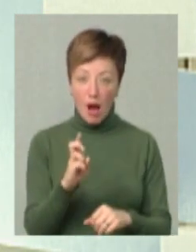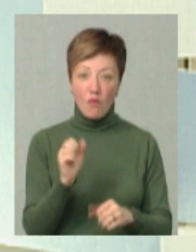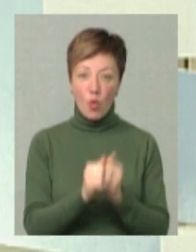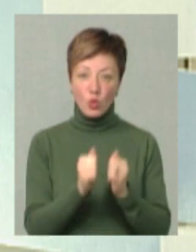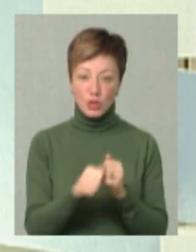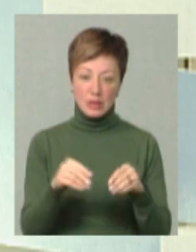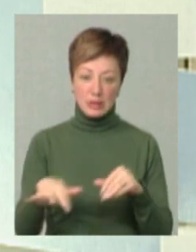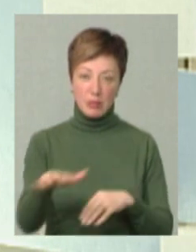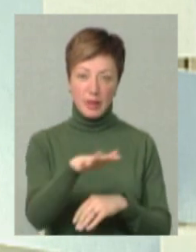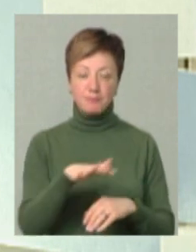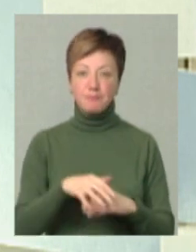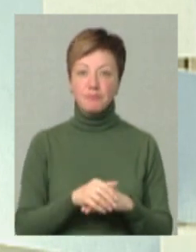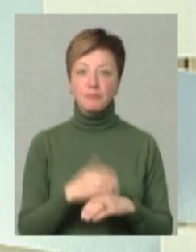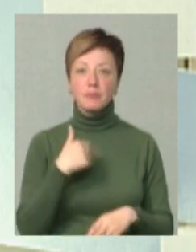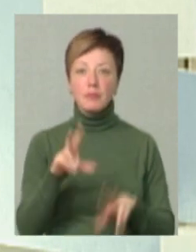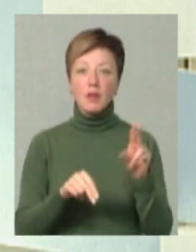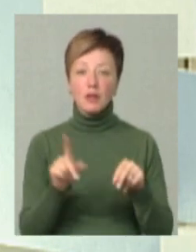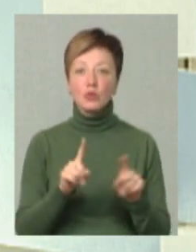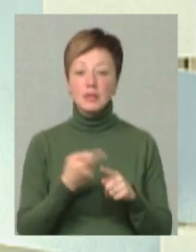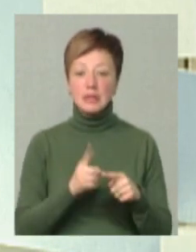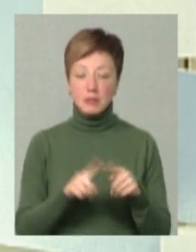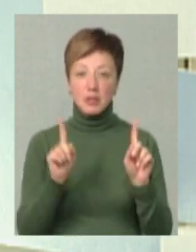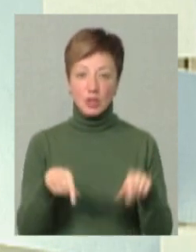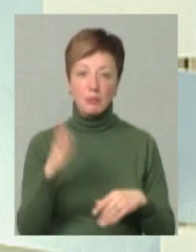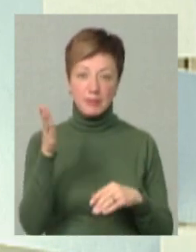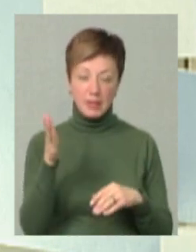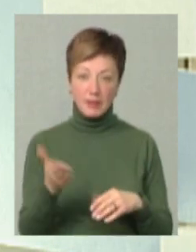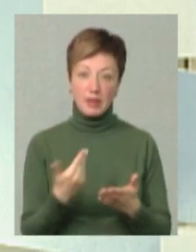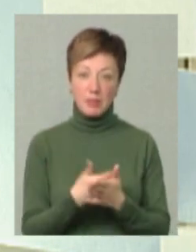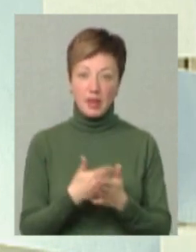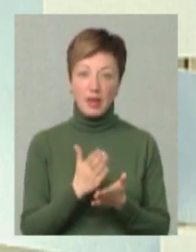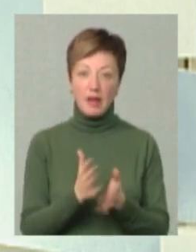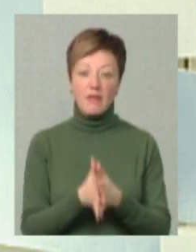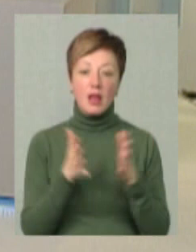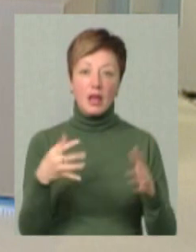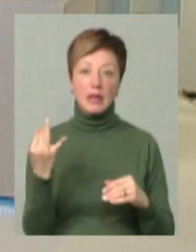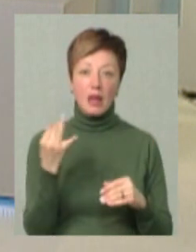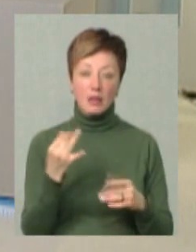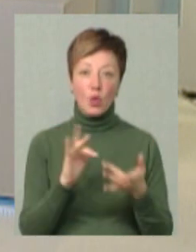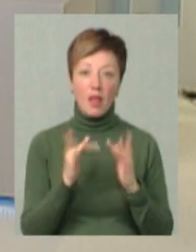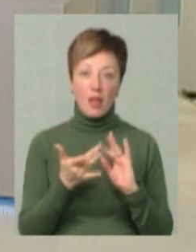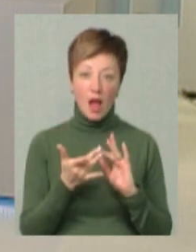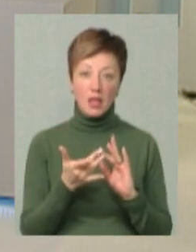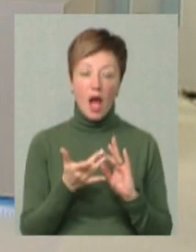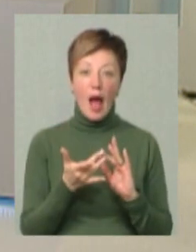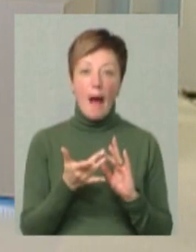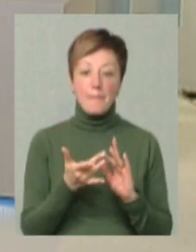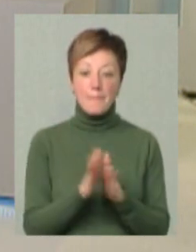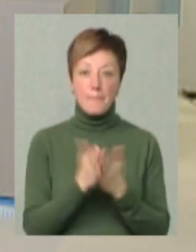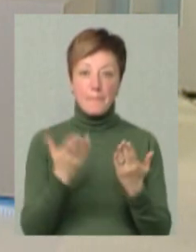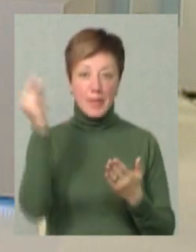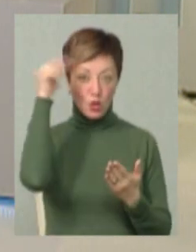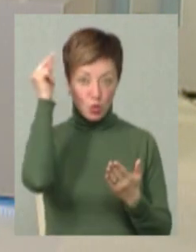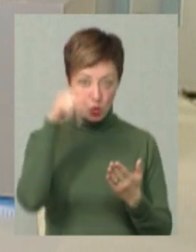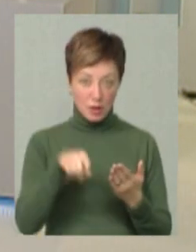в кожній землі. І ми вважаємо, що за цим теж перспектива, тому що, наприклад, є великий інтерес до онлайн-підручників, які на